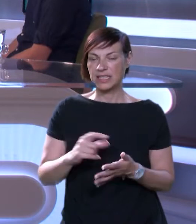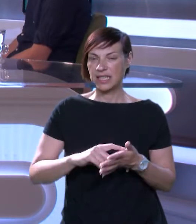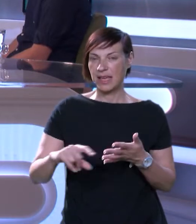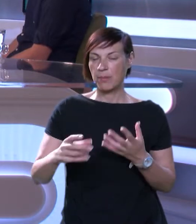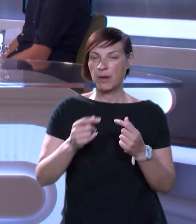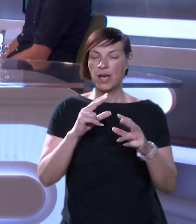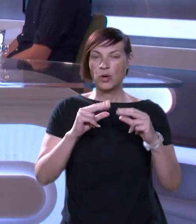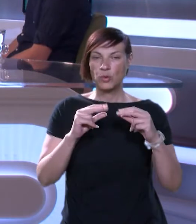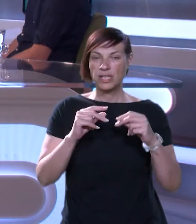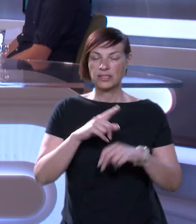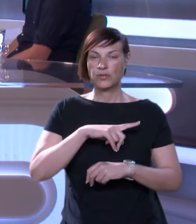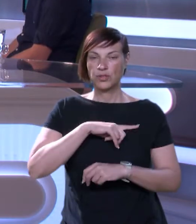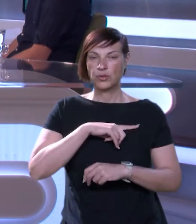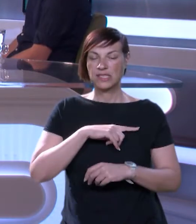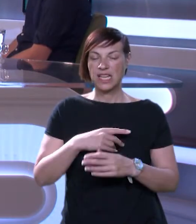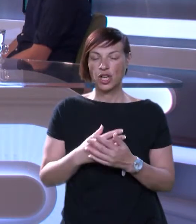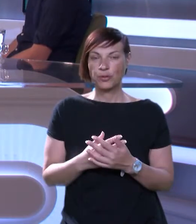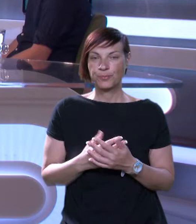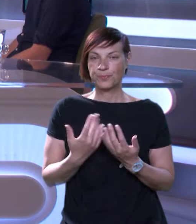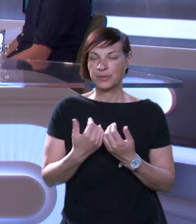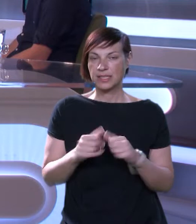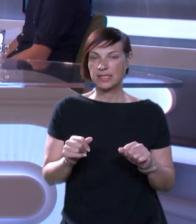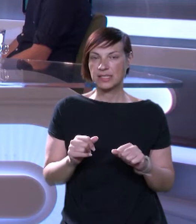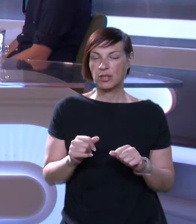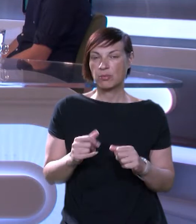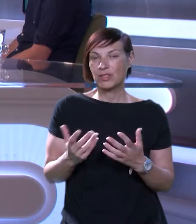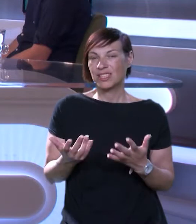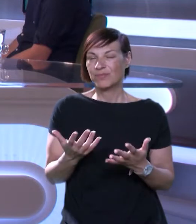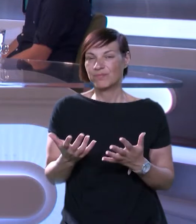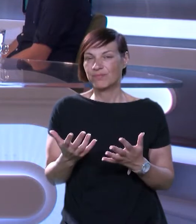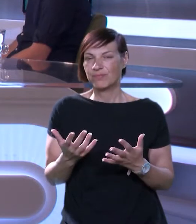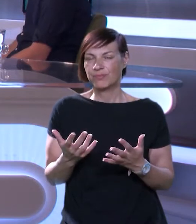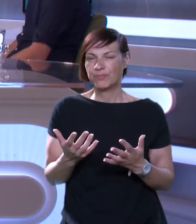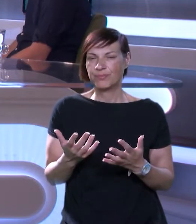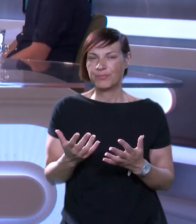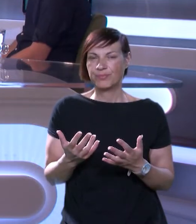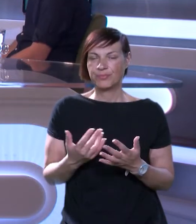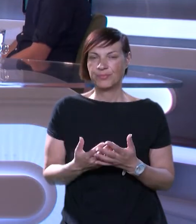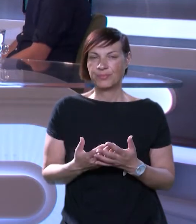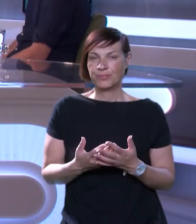zanimljivija tema u razgovoru s Rijekom, da je ta sloboda postala,